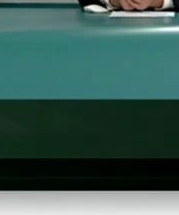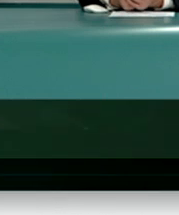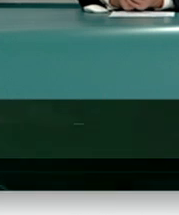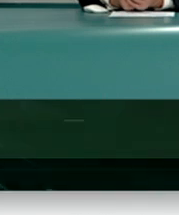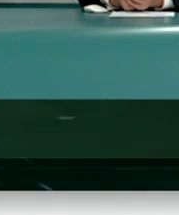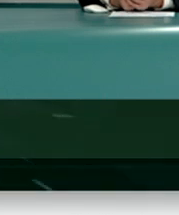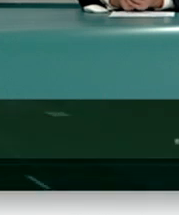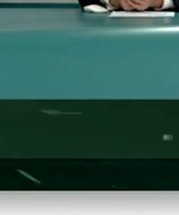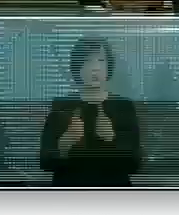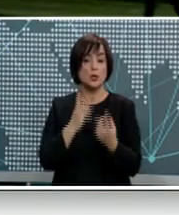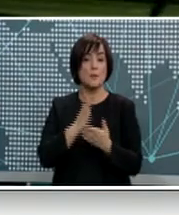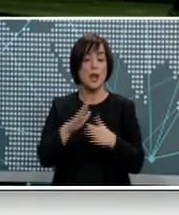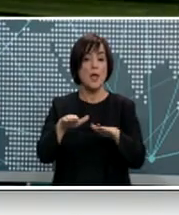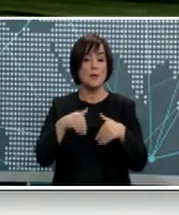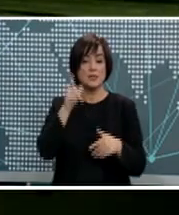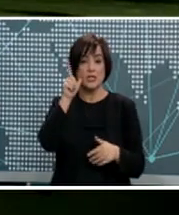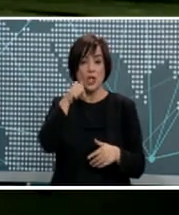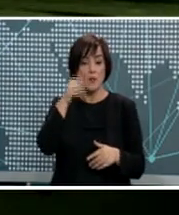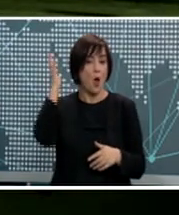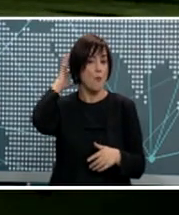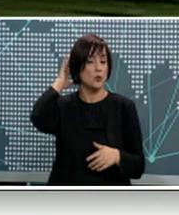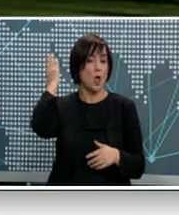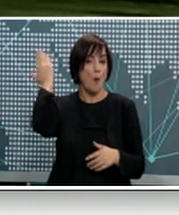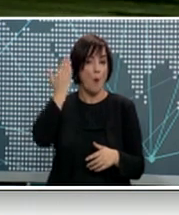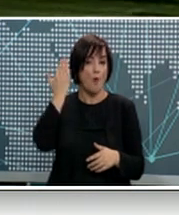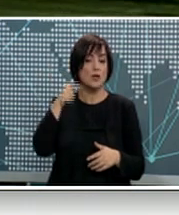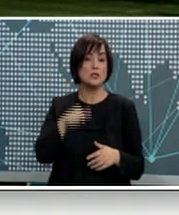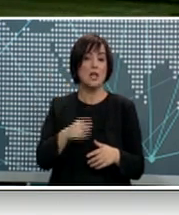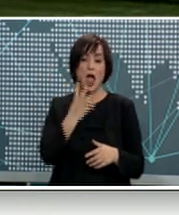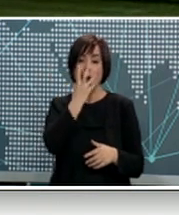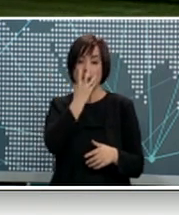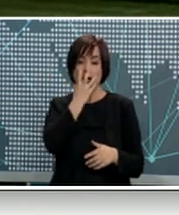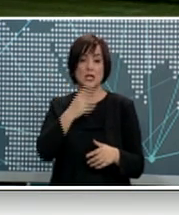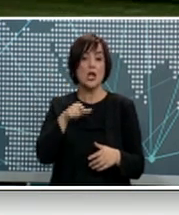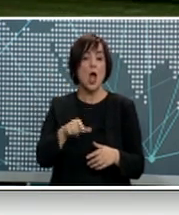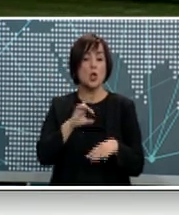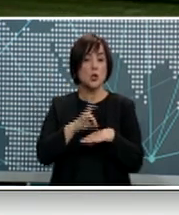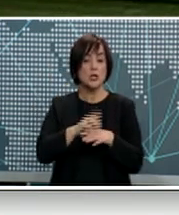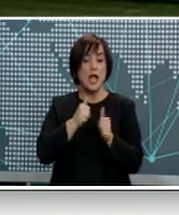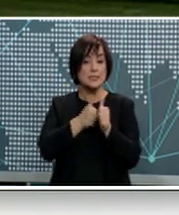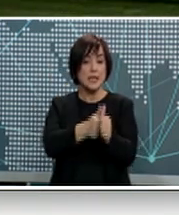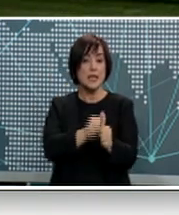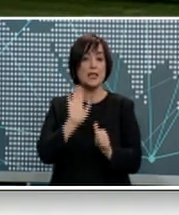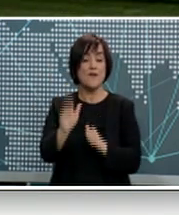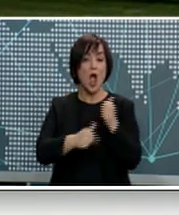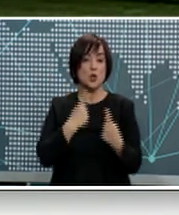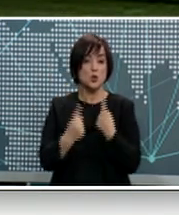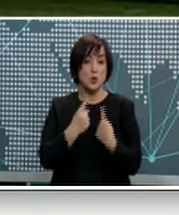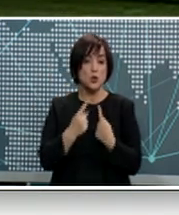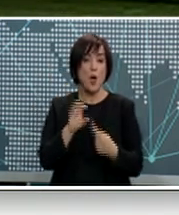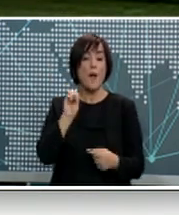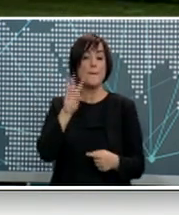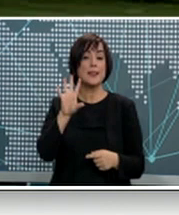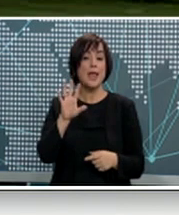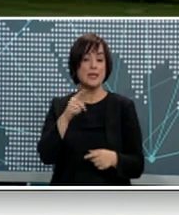во критична состојба, тие биле примени со тешки мозочни повреди, моментално се на апарати за дишање, лекарите постојано следат нивната состојба.